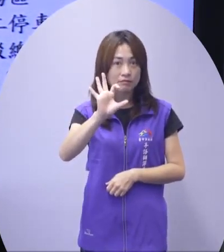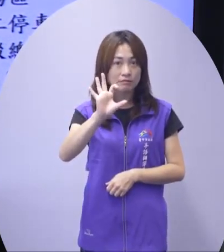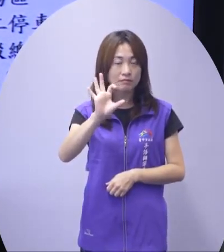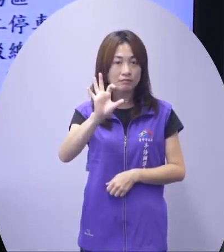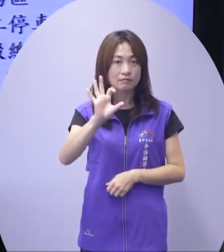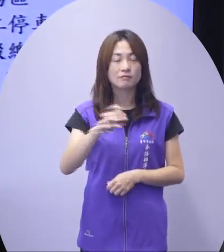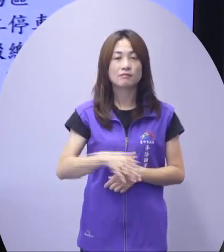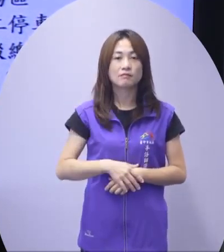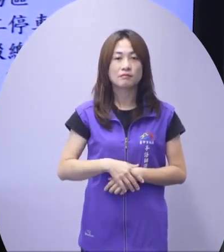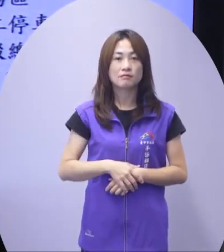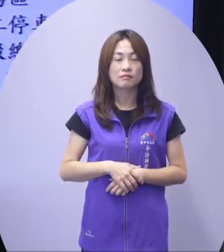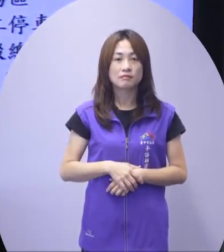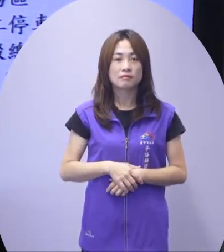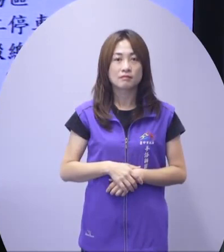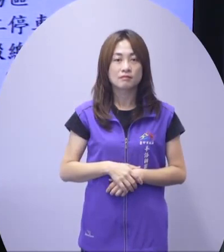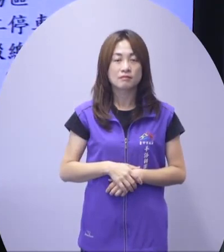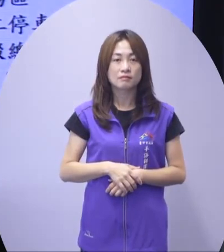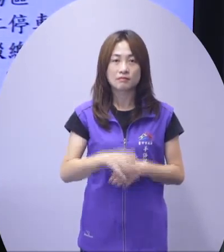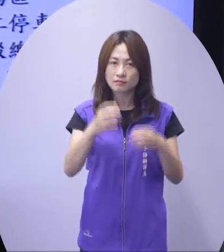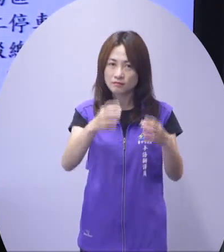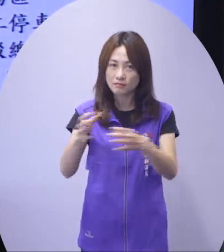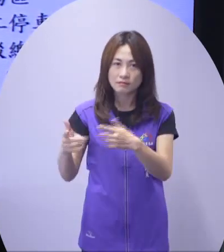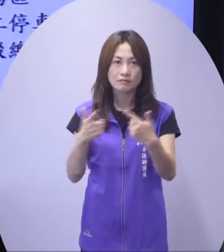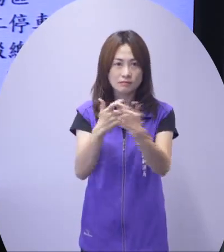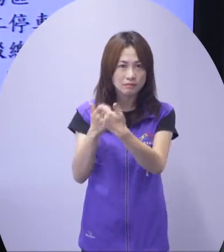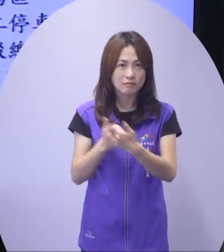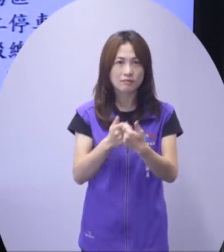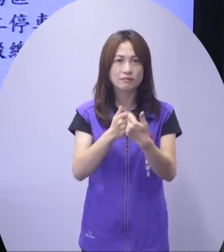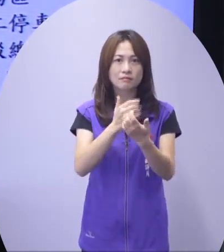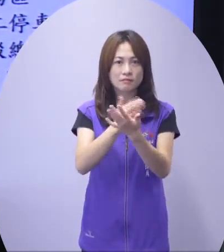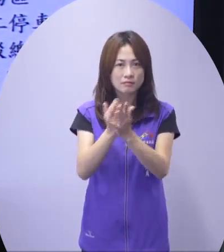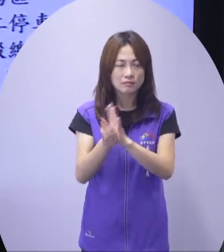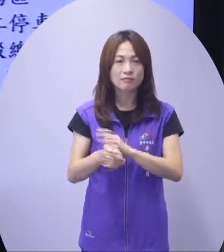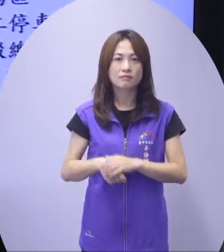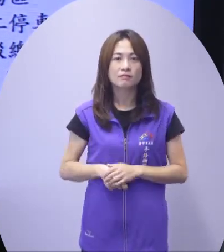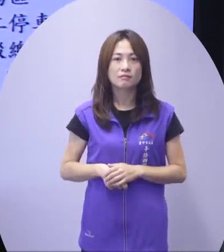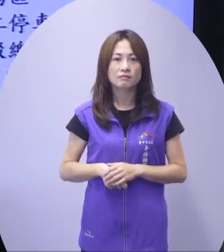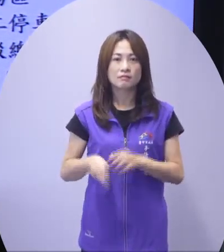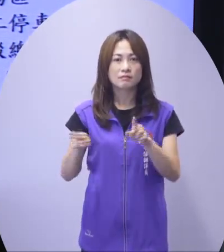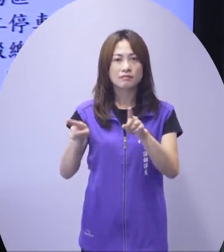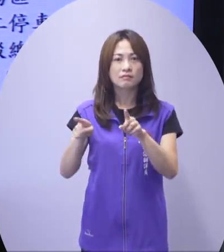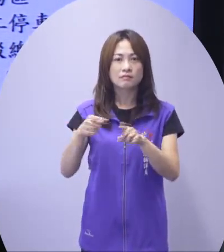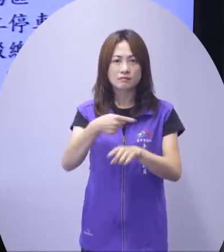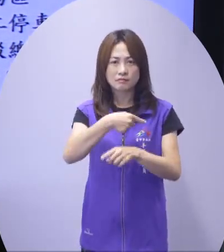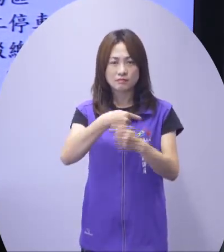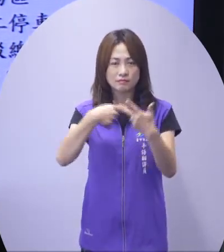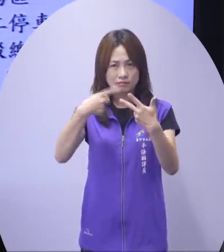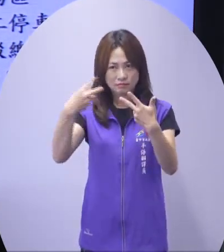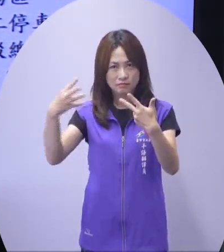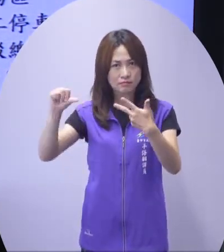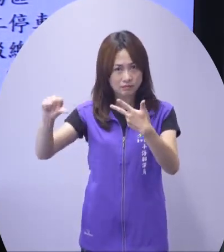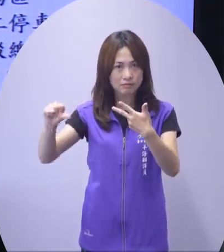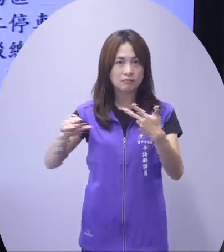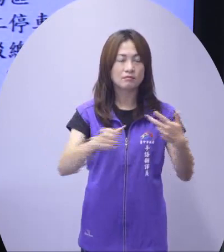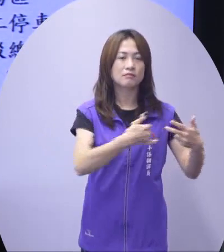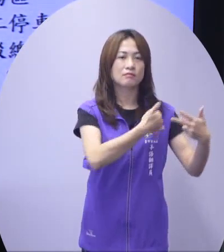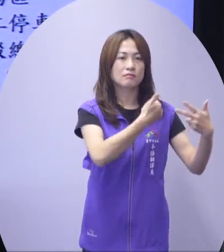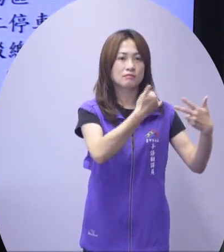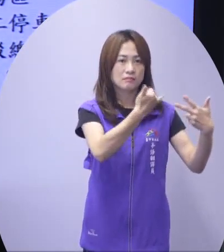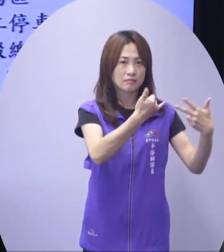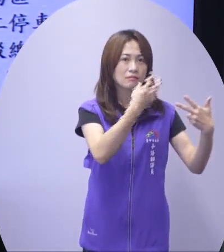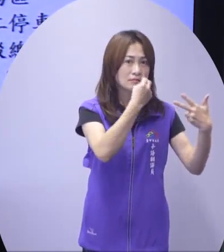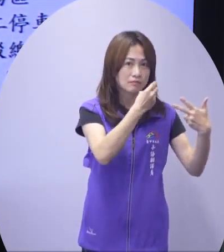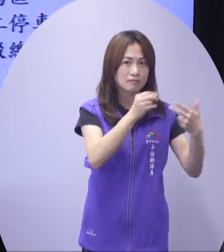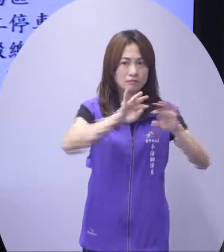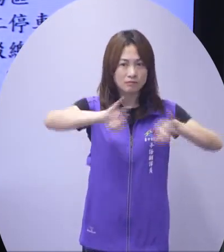哦。那这些数量哦，都会平时跟假日会做适当的调整哦。我想这个是包括接